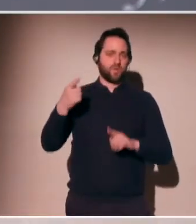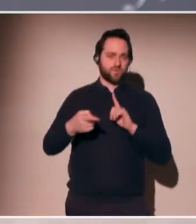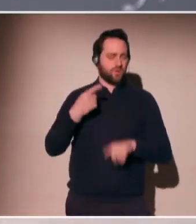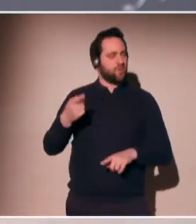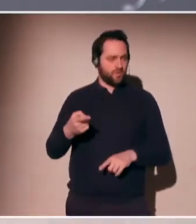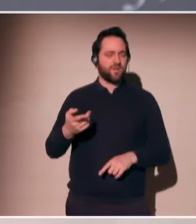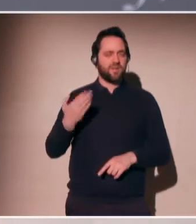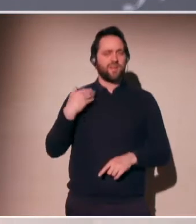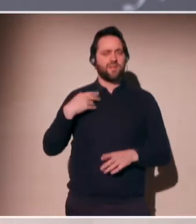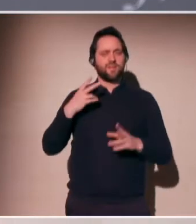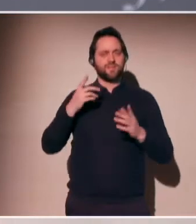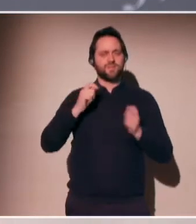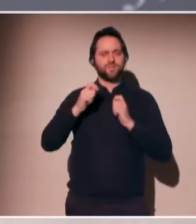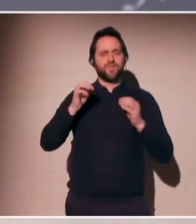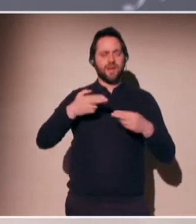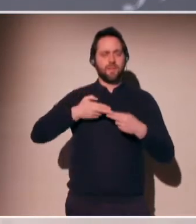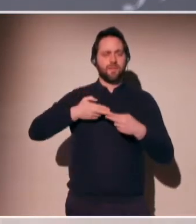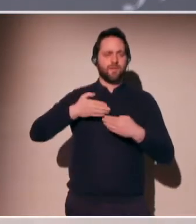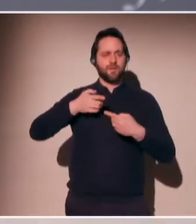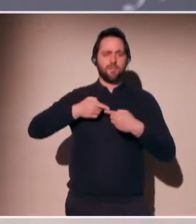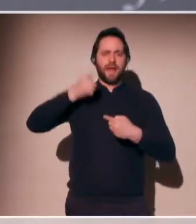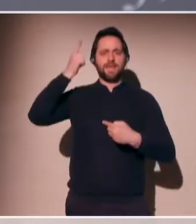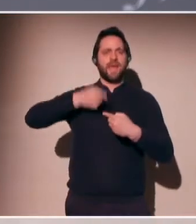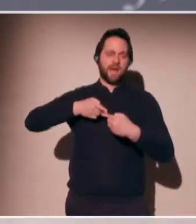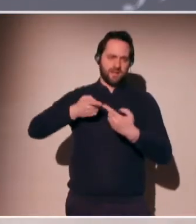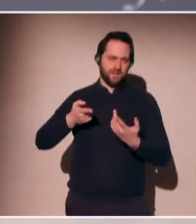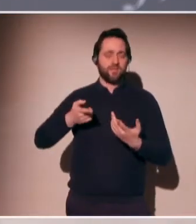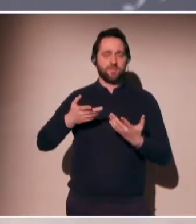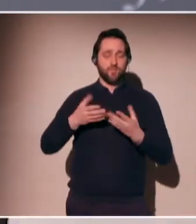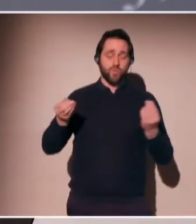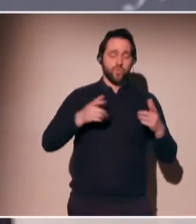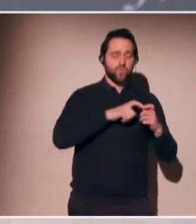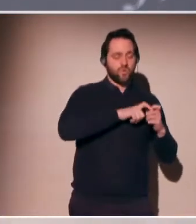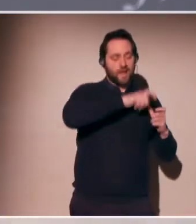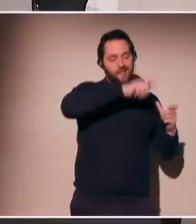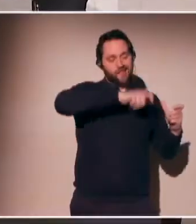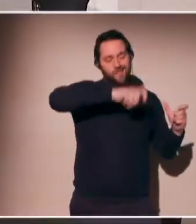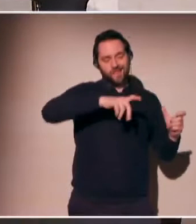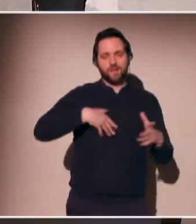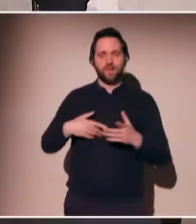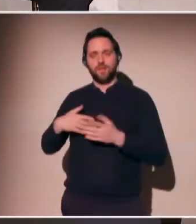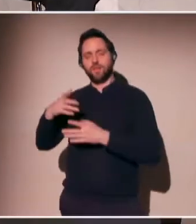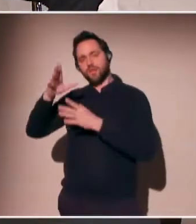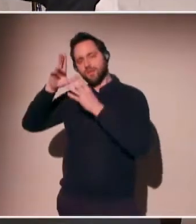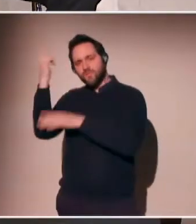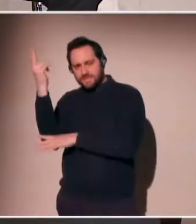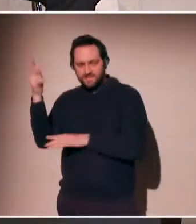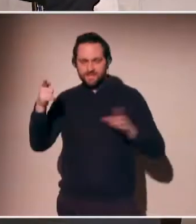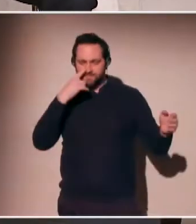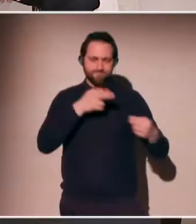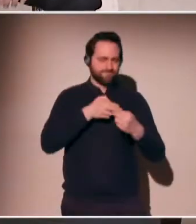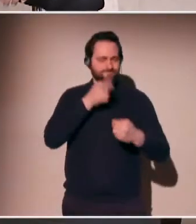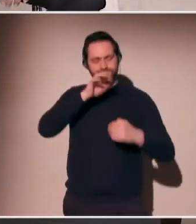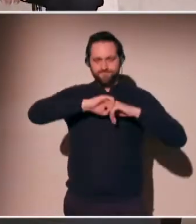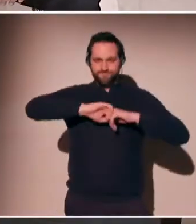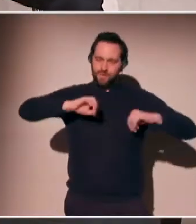les interactions entre le monde académique et le monde industriel. On a fait beaucoup de progrès dans notre pays depuis quelques années. Je pense qu'on a encore des progrès